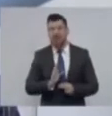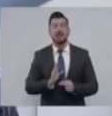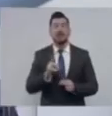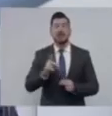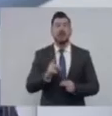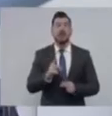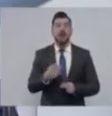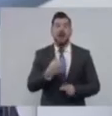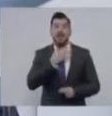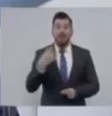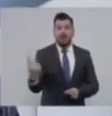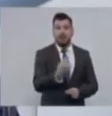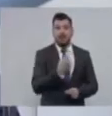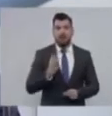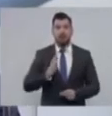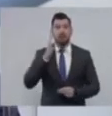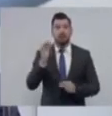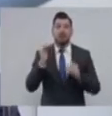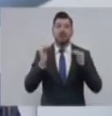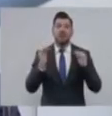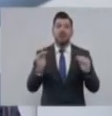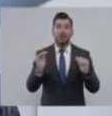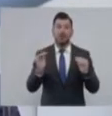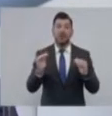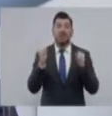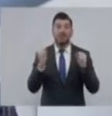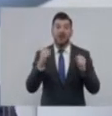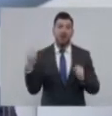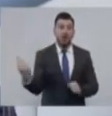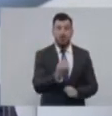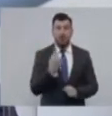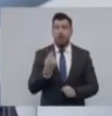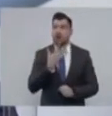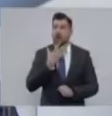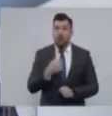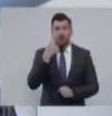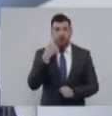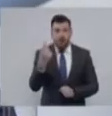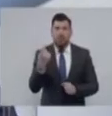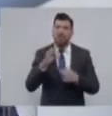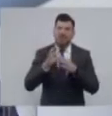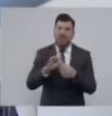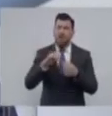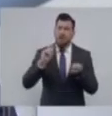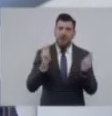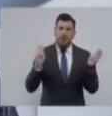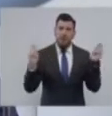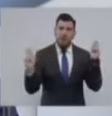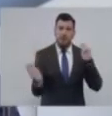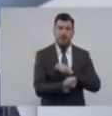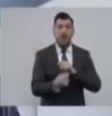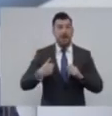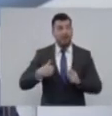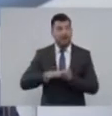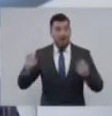ασφάλεια σε ένα περιβάλλον διεθνούς ανασφάλειας διεθνούς αστάθειας προσπαθούμε με πράξεις και προσπαθούμε